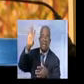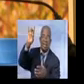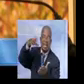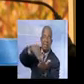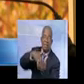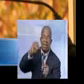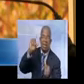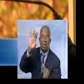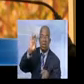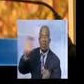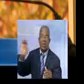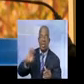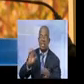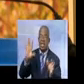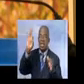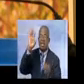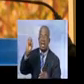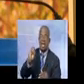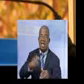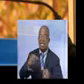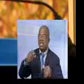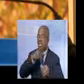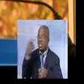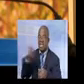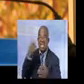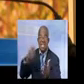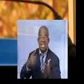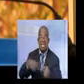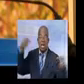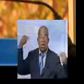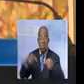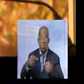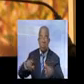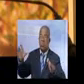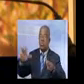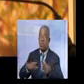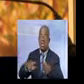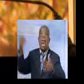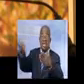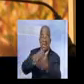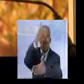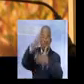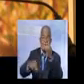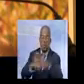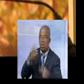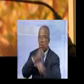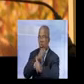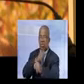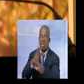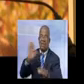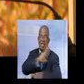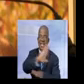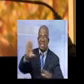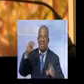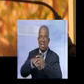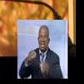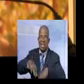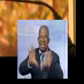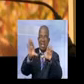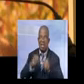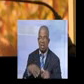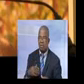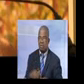acteurs de la lutte contre le travail des enfants ont été formés, plus de 6668